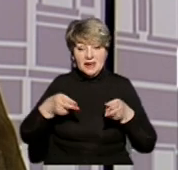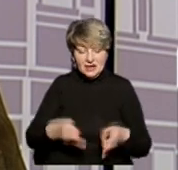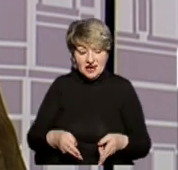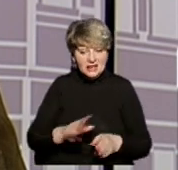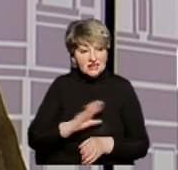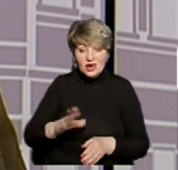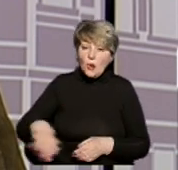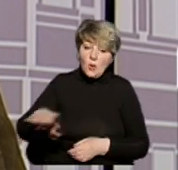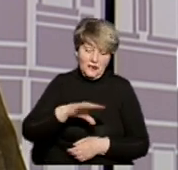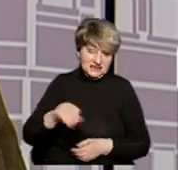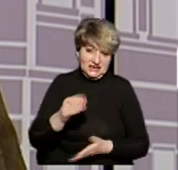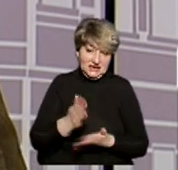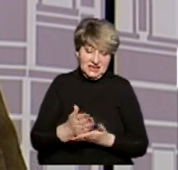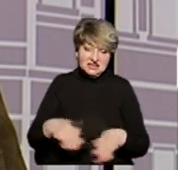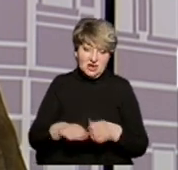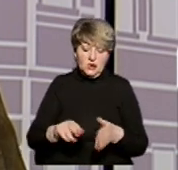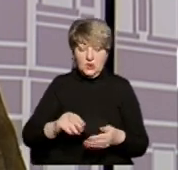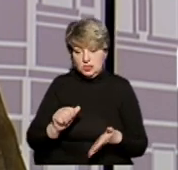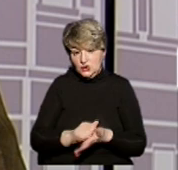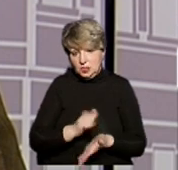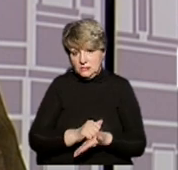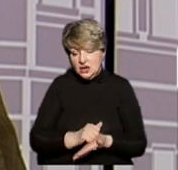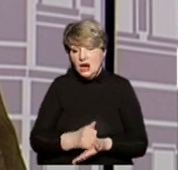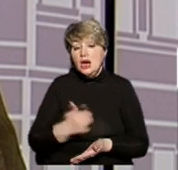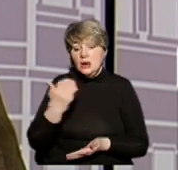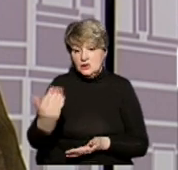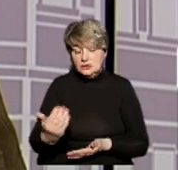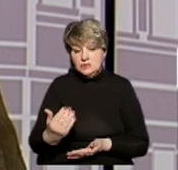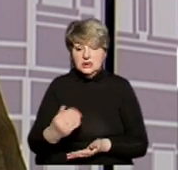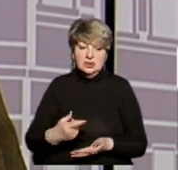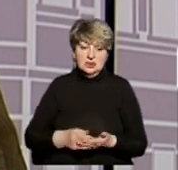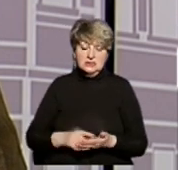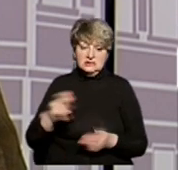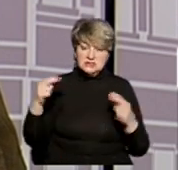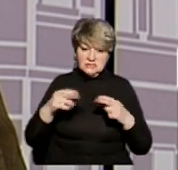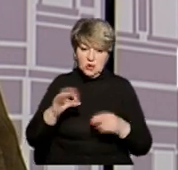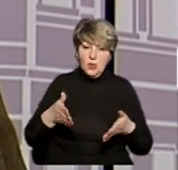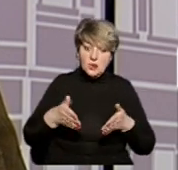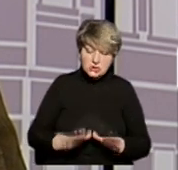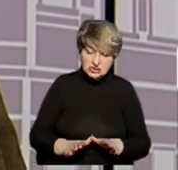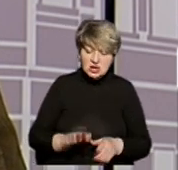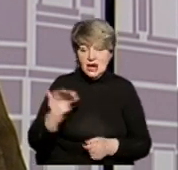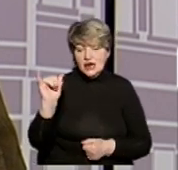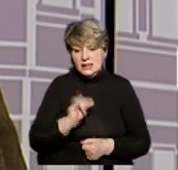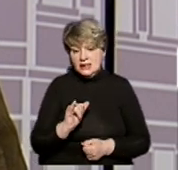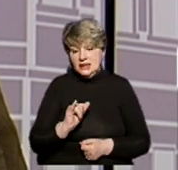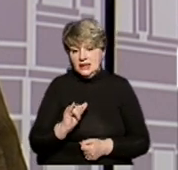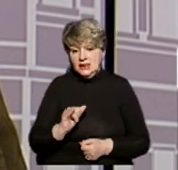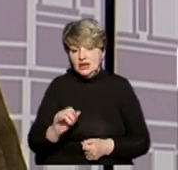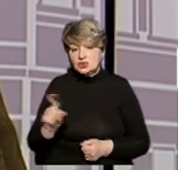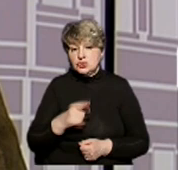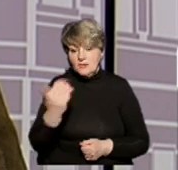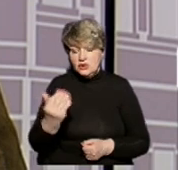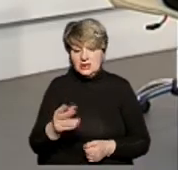беремо заяву батьків і довідочку про те, що вони належать до цієї категорії. Ну, вже потім ми будемо з 1 вересня з'ясовувати